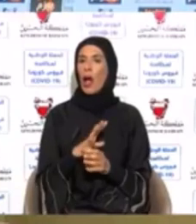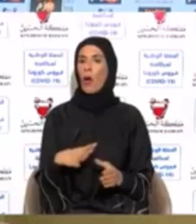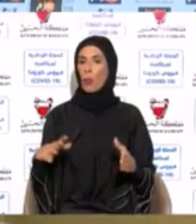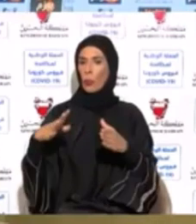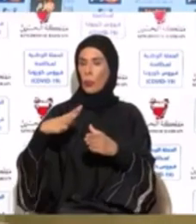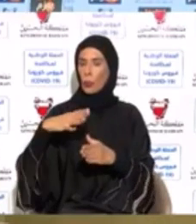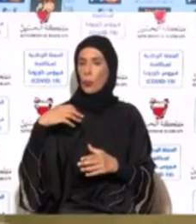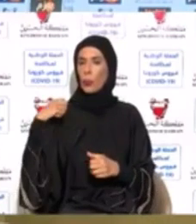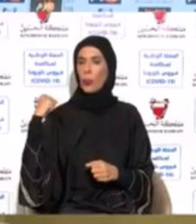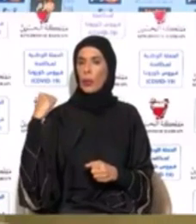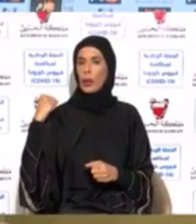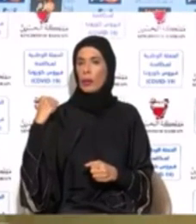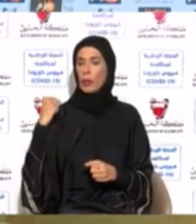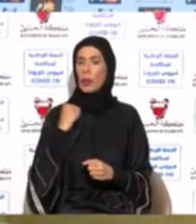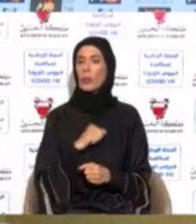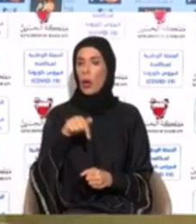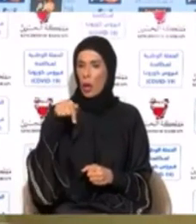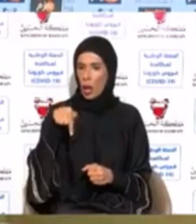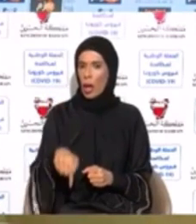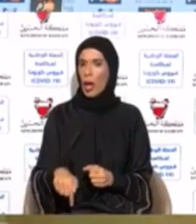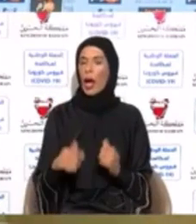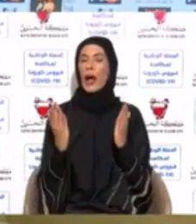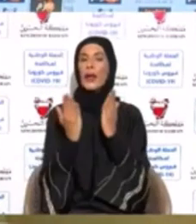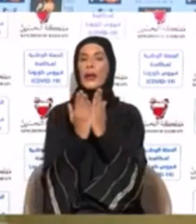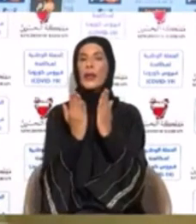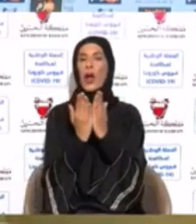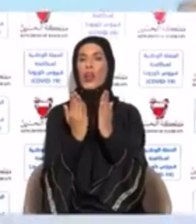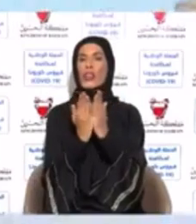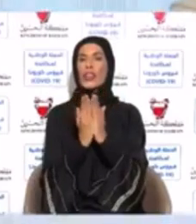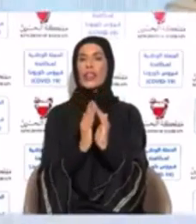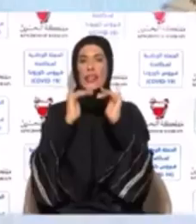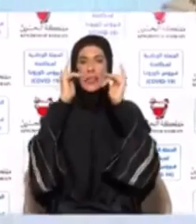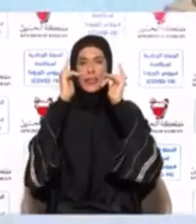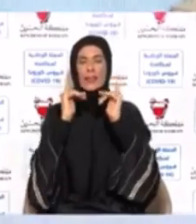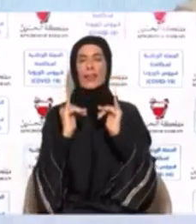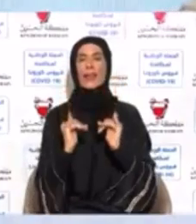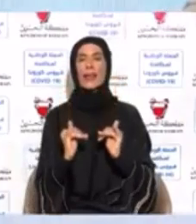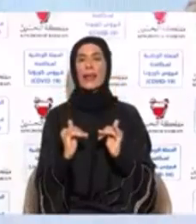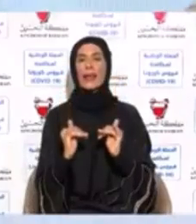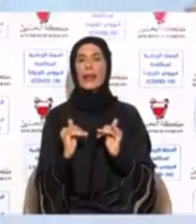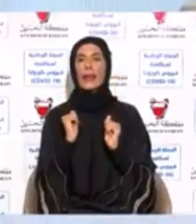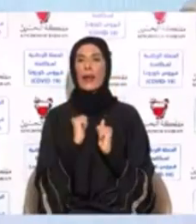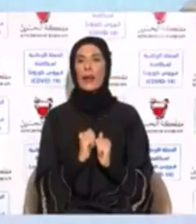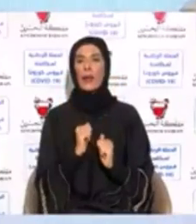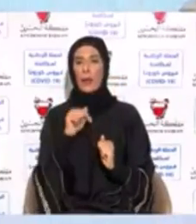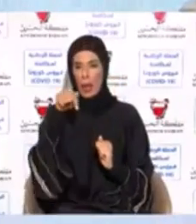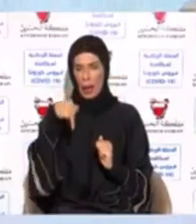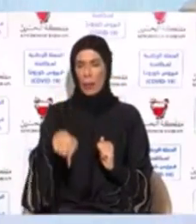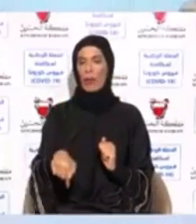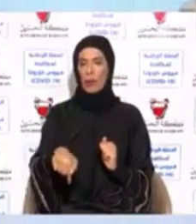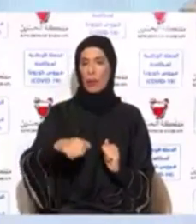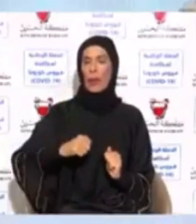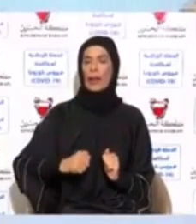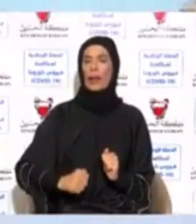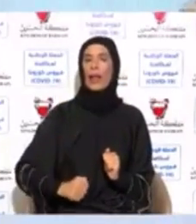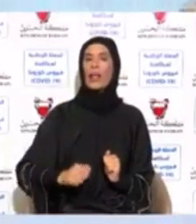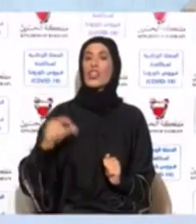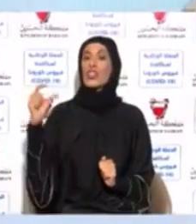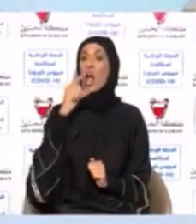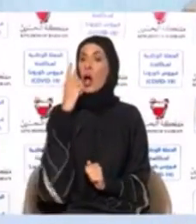وجود الدراسه السريريه في مملكه البحرين اللي صار لها الحين اكثر من 4 أسابيع على ارض هذه المملكه